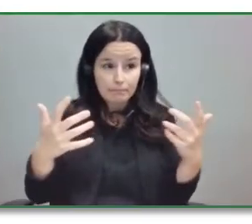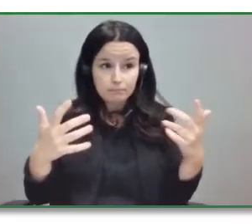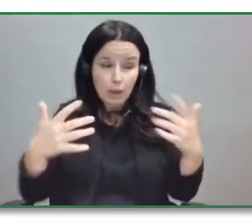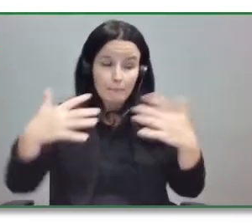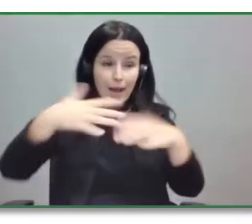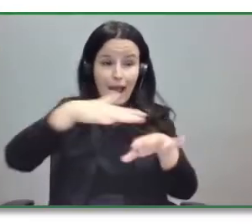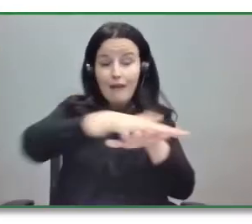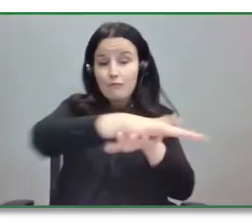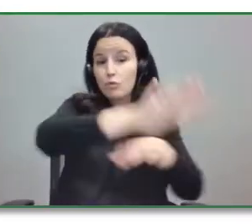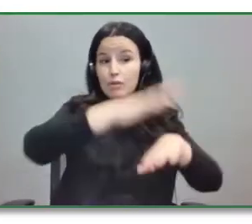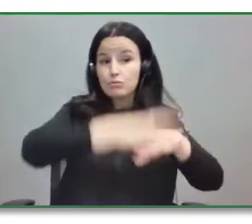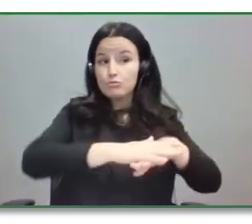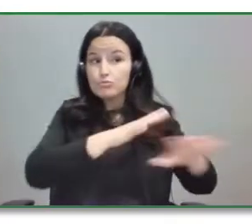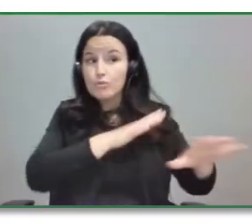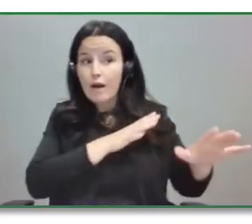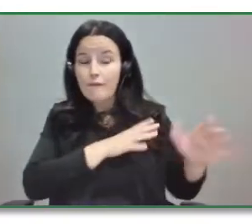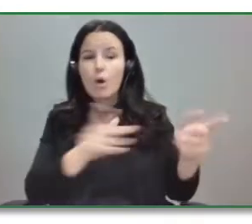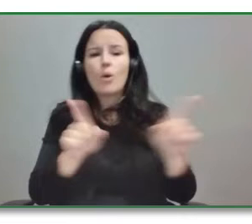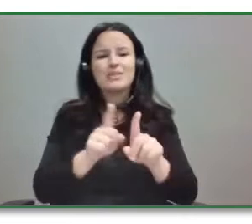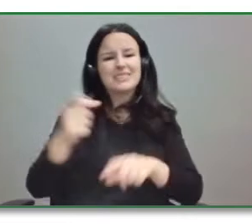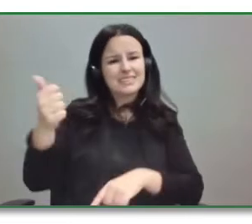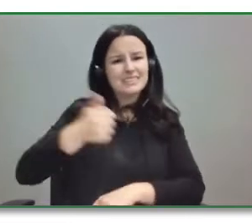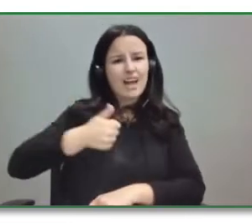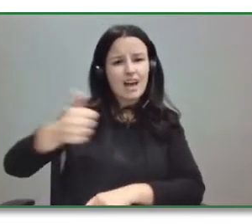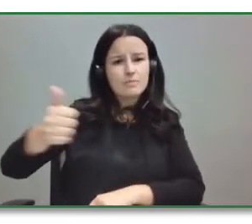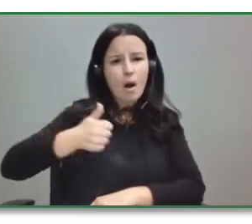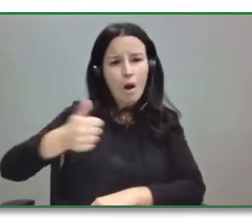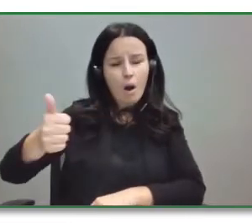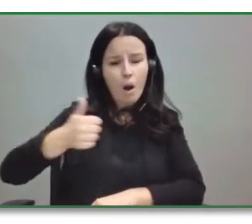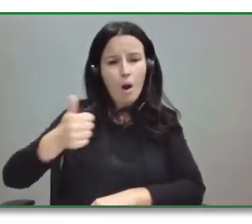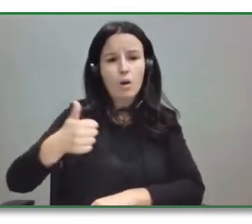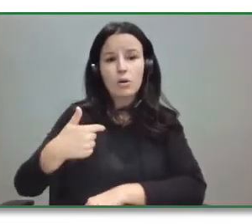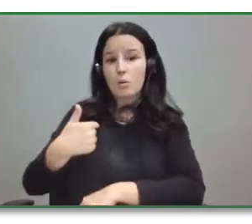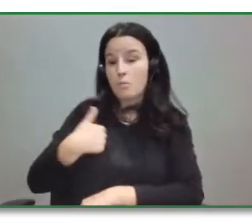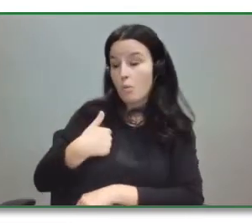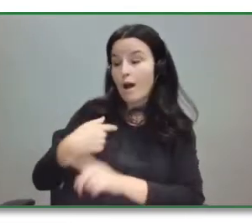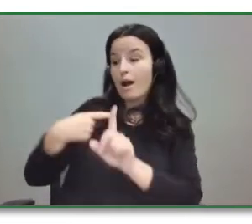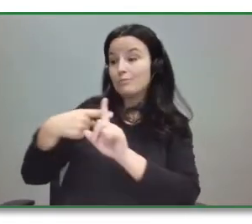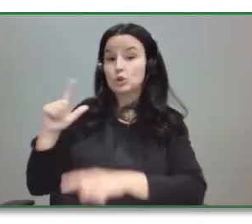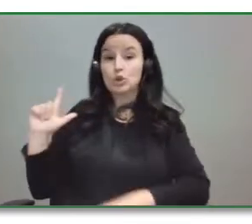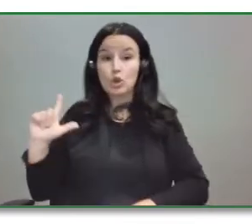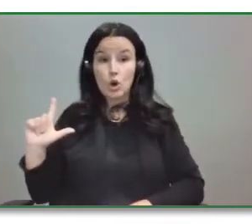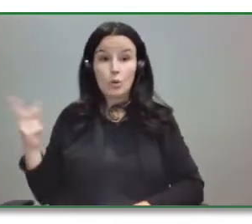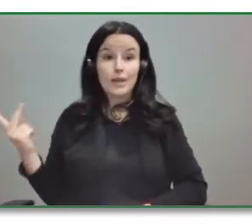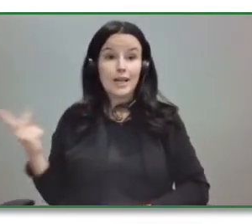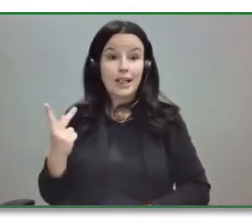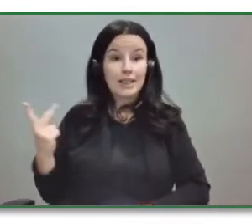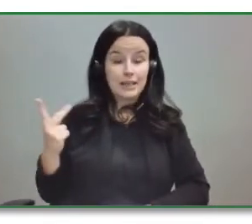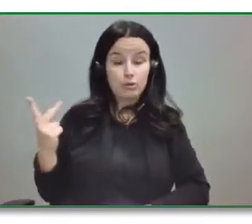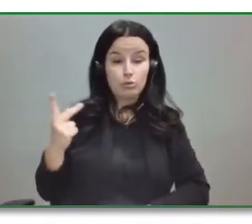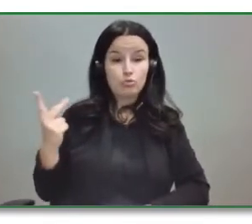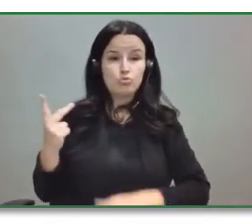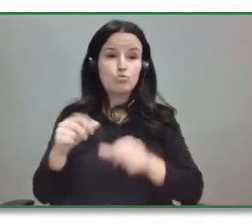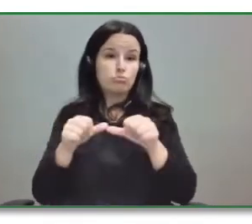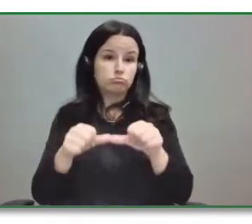Donc, et il y a aussi le transport. Moi et Laurie, en fait, nous vivons dans